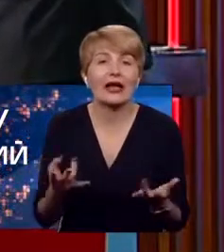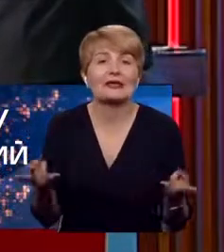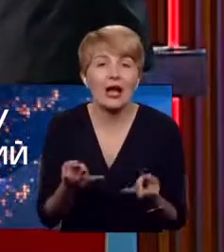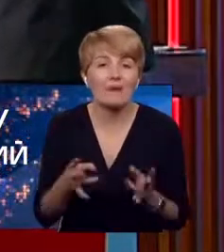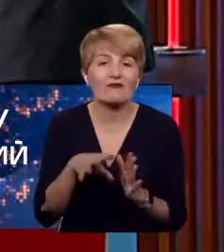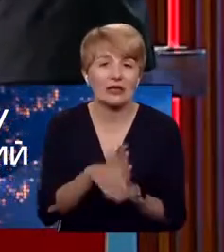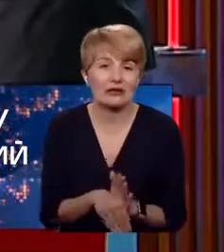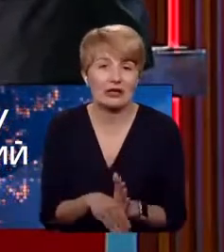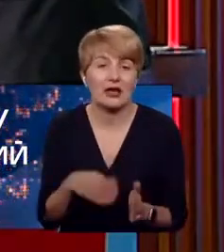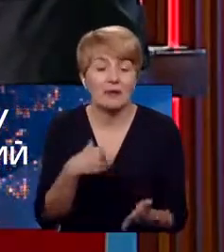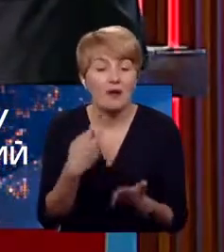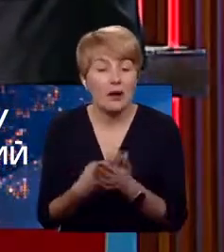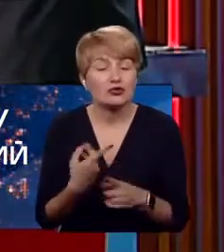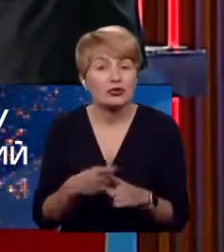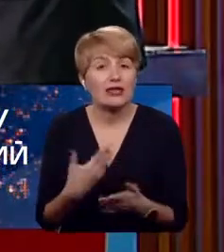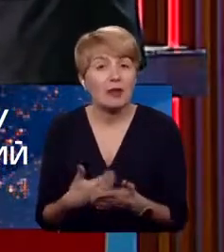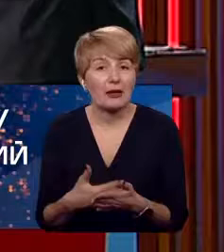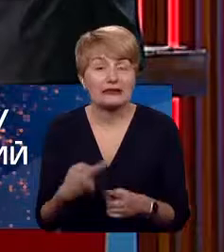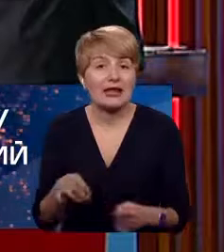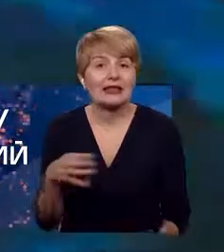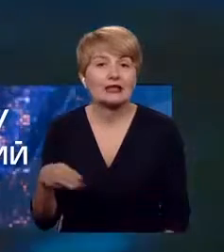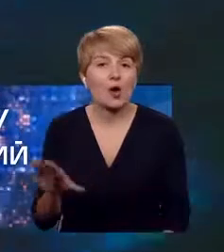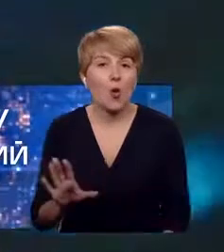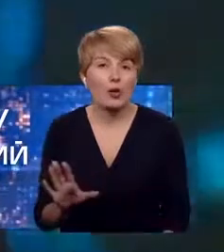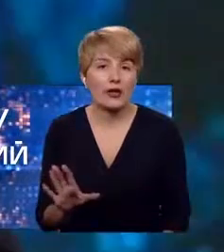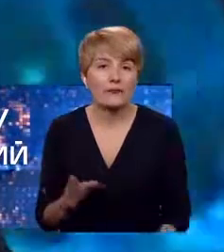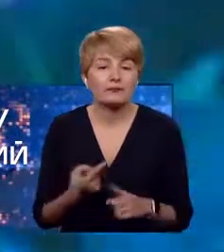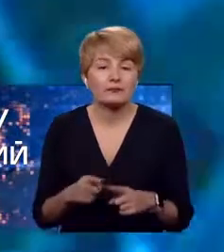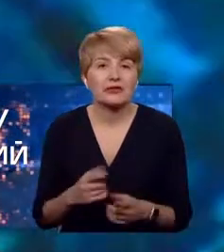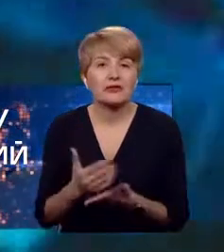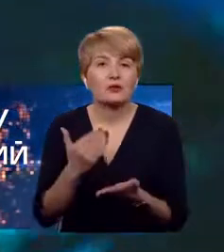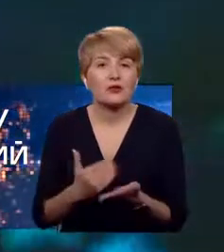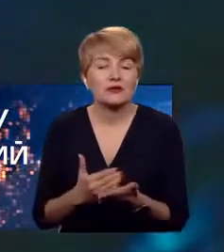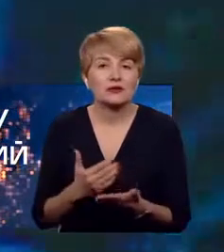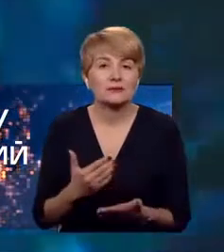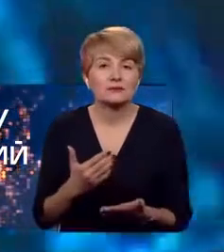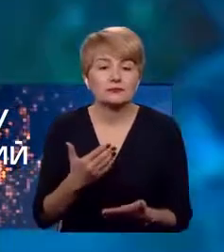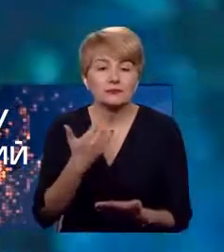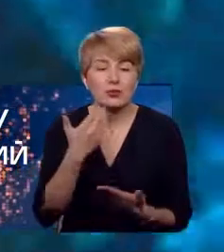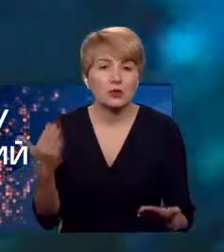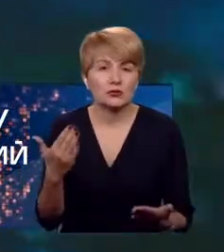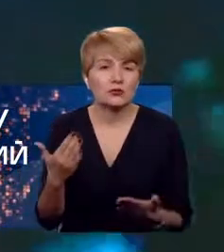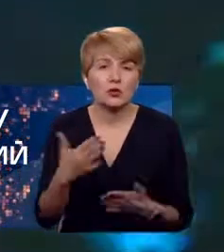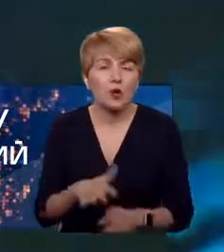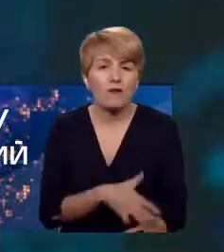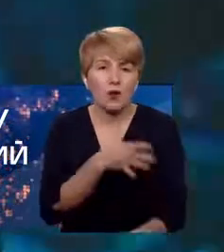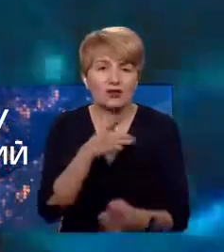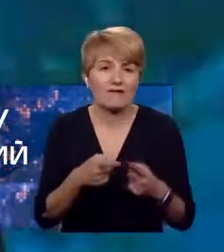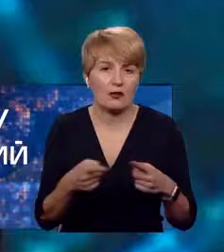І ми бачили це на прикладі. Це не теорія, це те, що відбувалося останні, там, до 2014 року, це відбувалося протягом довгого періоду